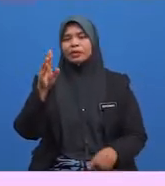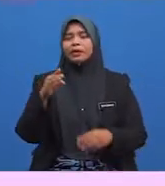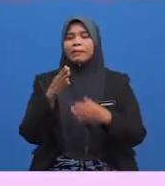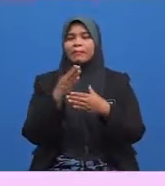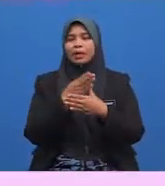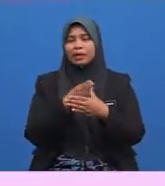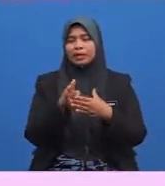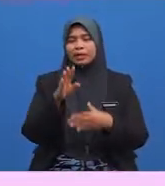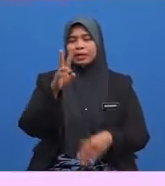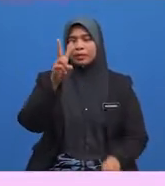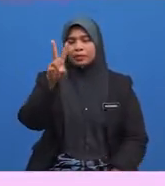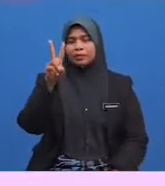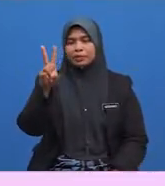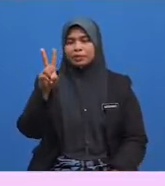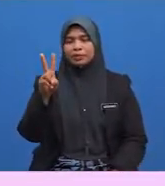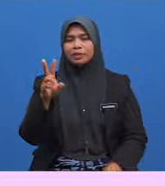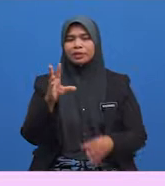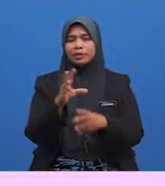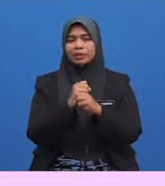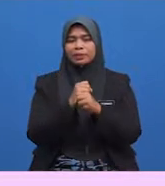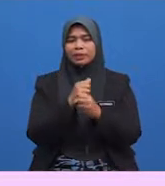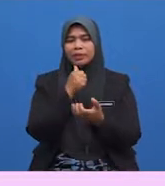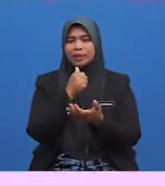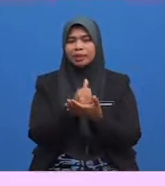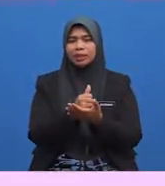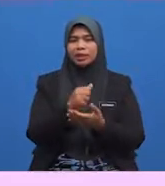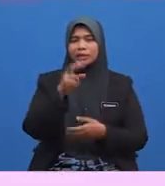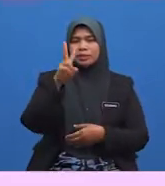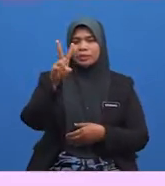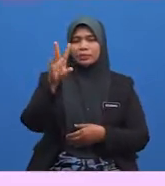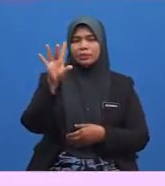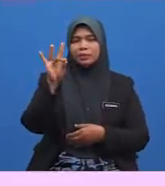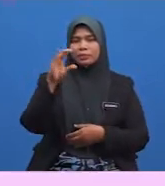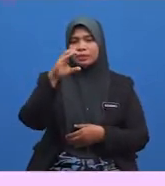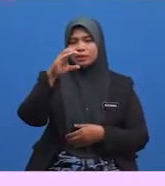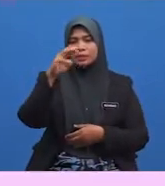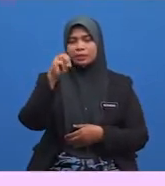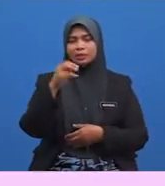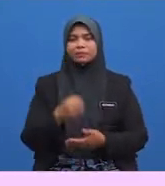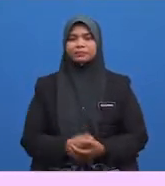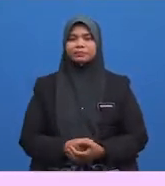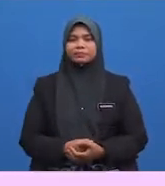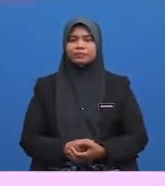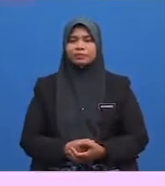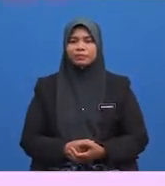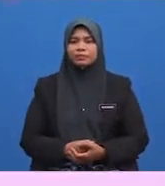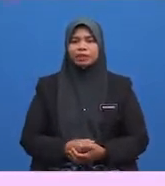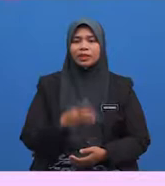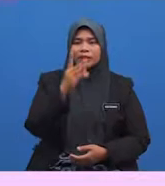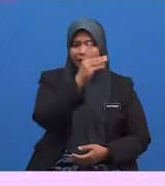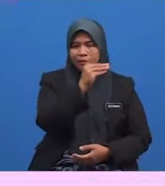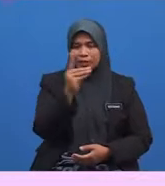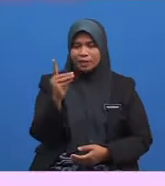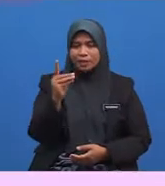7/22 menghasilkan nilai 28 cm. Maka diameter